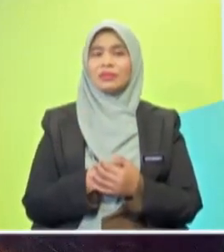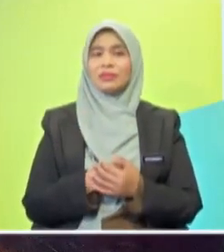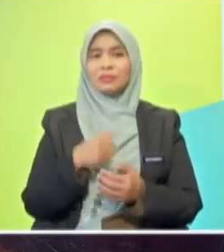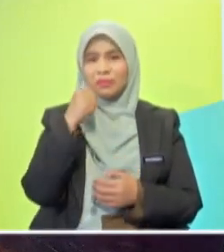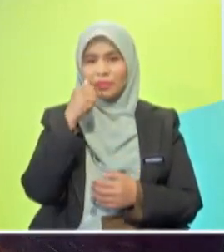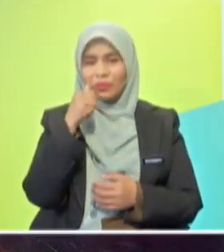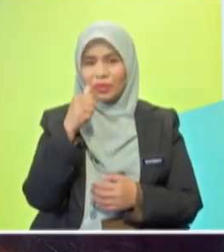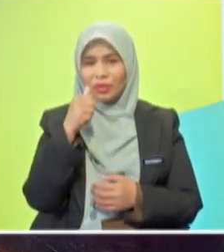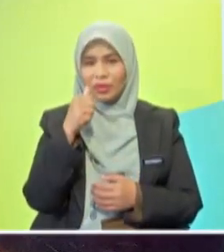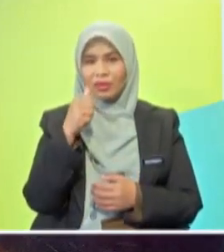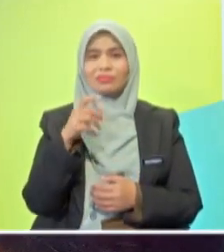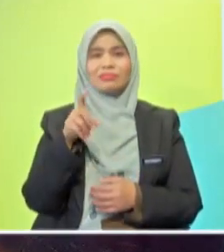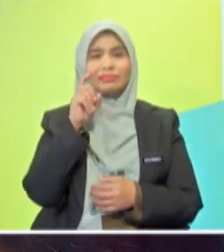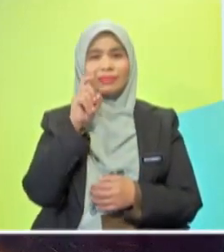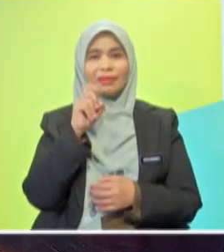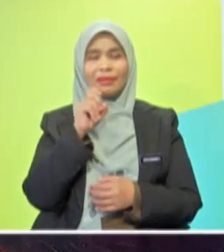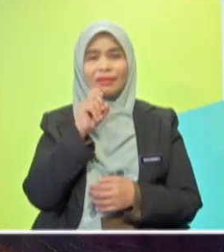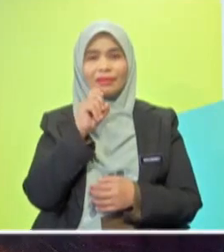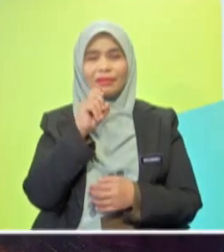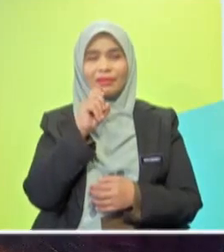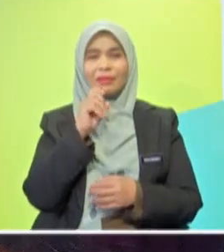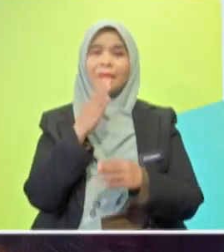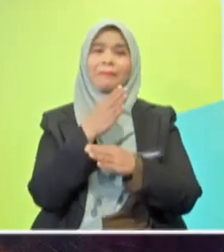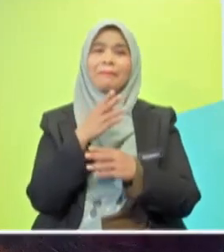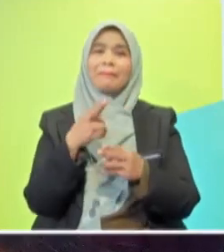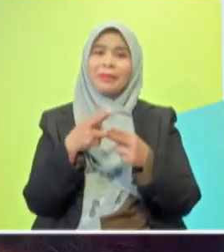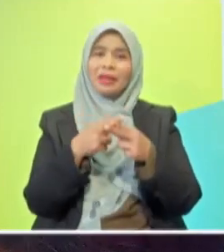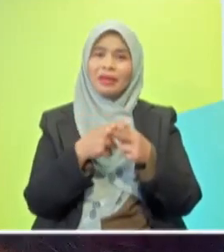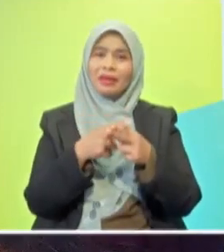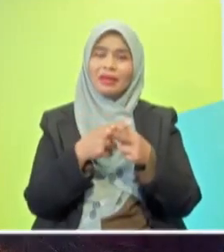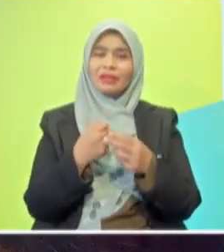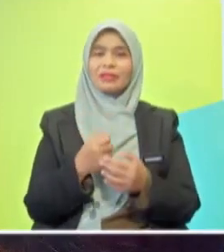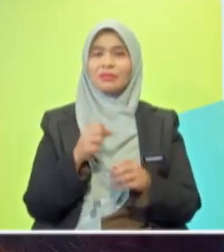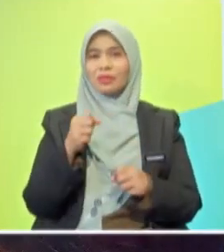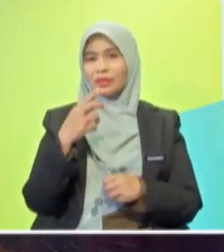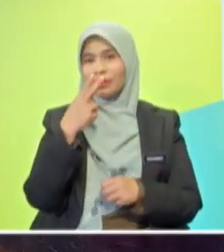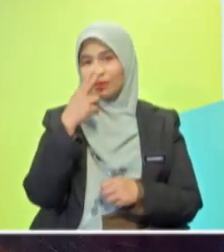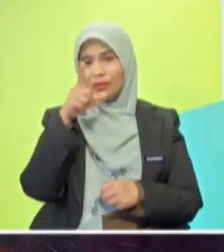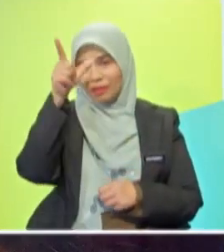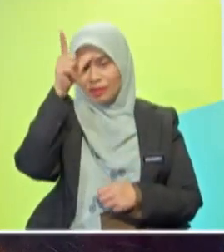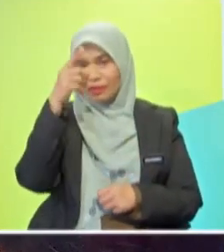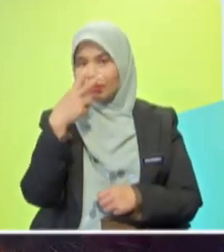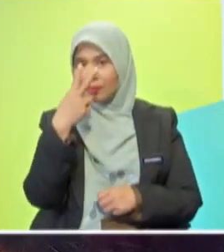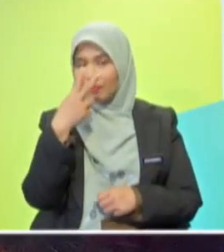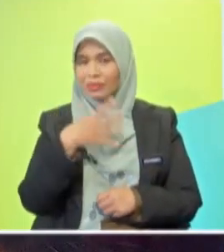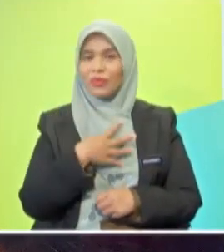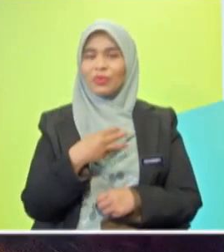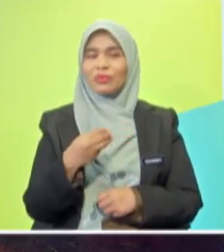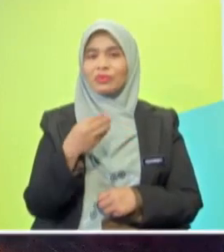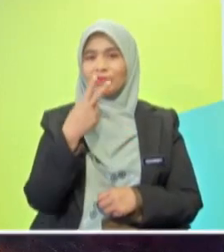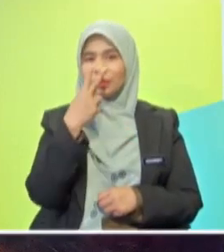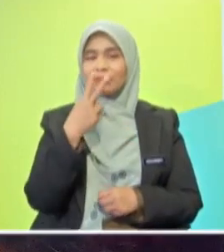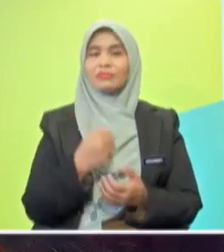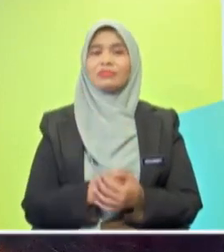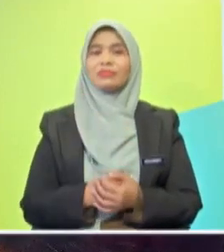perempuan kan yang berpakaian seksi, singkat kan, dia akan menarik perhatian lelaki kan. Jadi akan mengundang